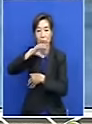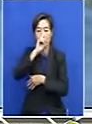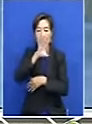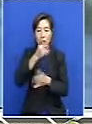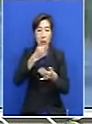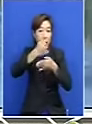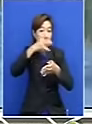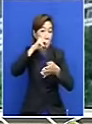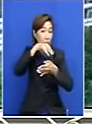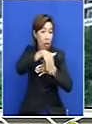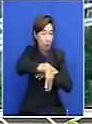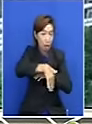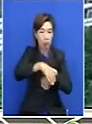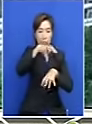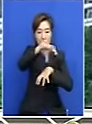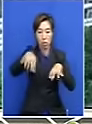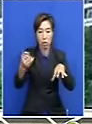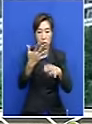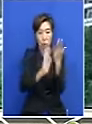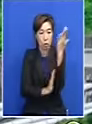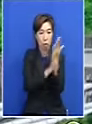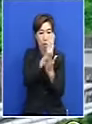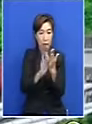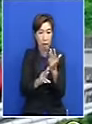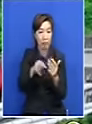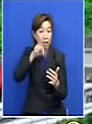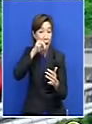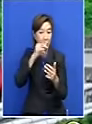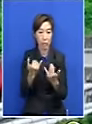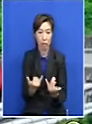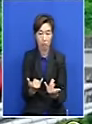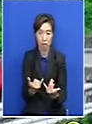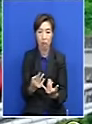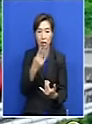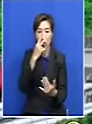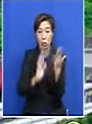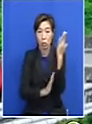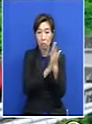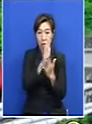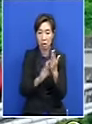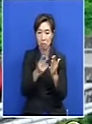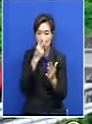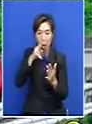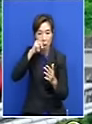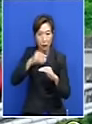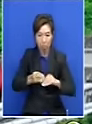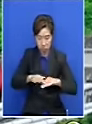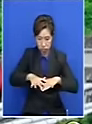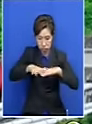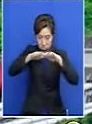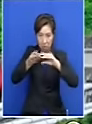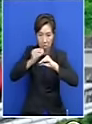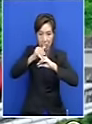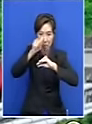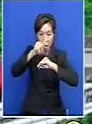ข้อมูลน้ำในเขื่อนใหญ่นะครับภาพรวมทั่วประเทศจะเห็นได้ว่าณเวลานี้ครับภาพรวมทั้งประเทศมีแนวโน้มดีขึ้นนะครับมีปริม